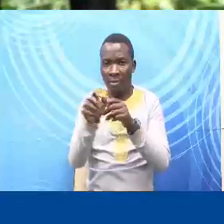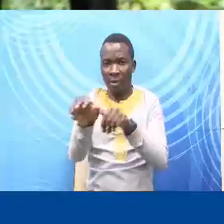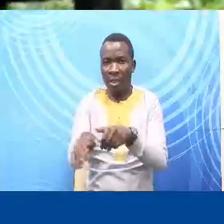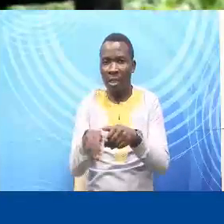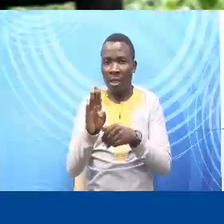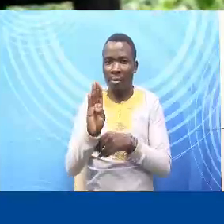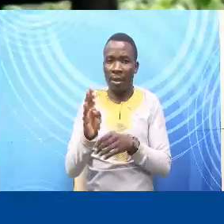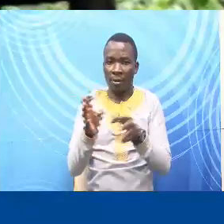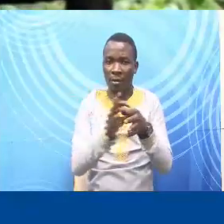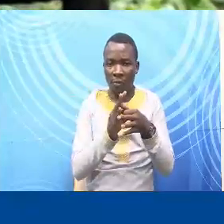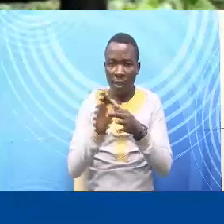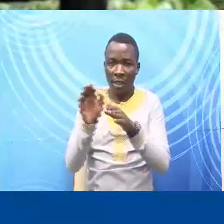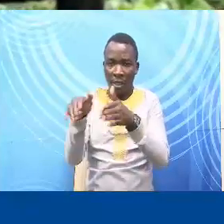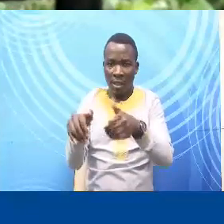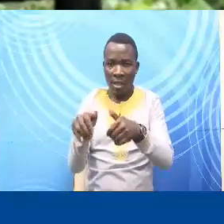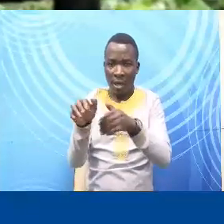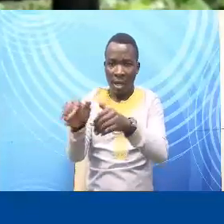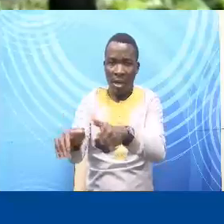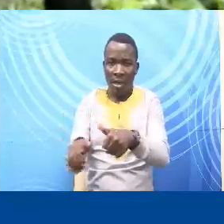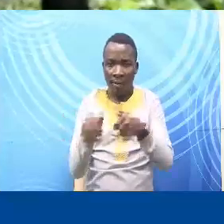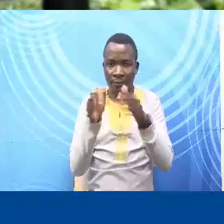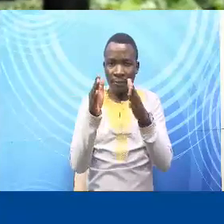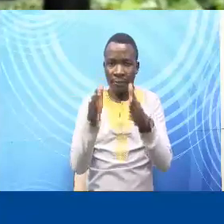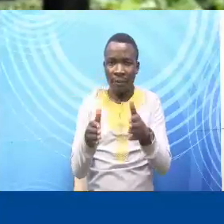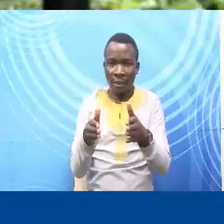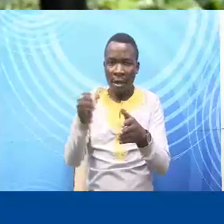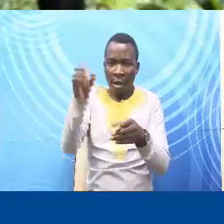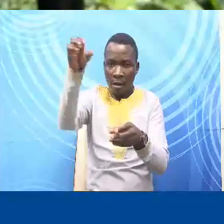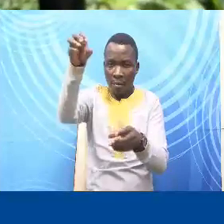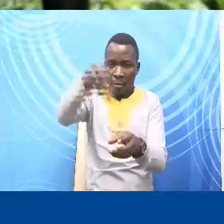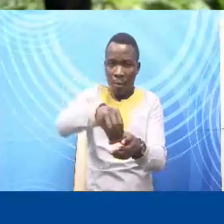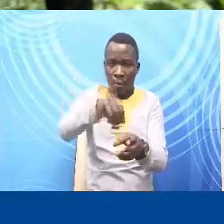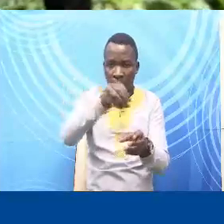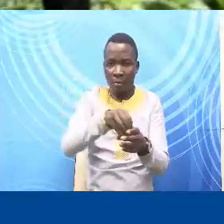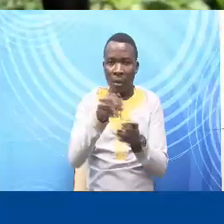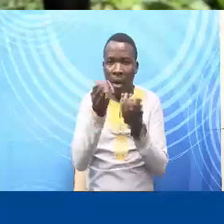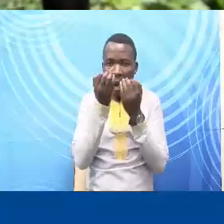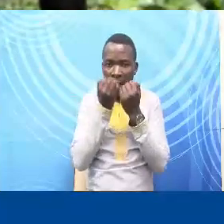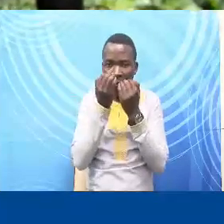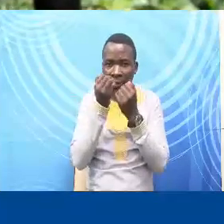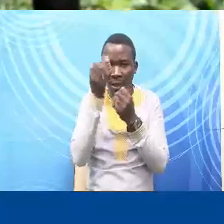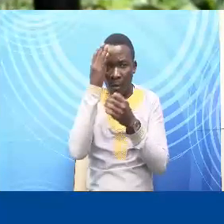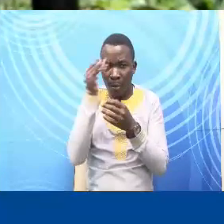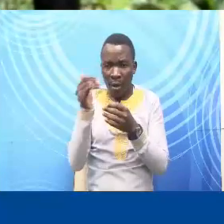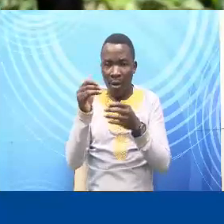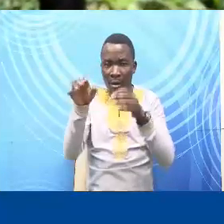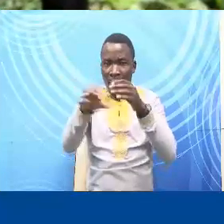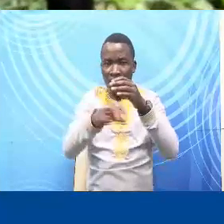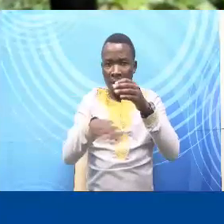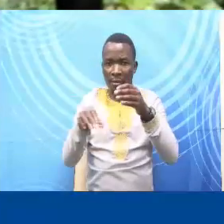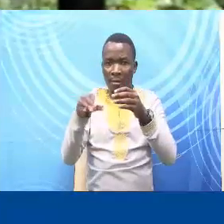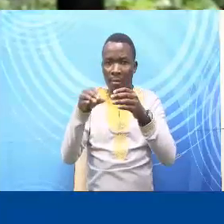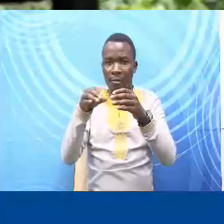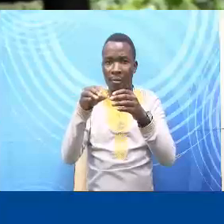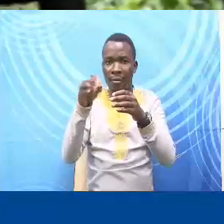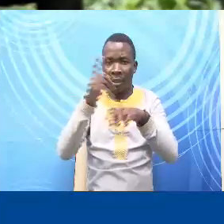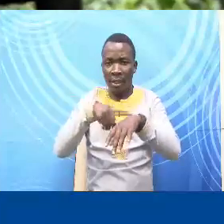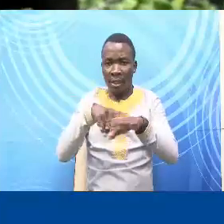n'abahinzi mu gutera ibigori, kuko hano muri kino gice muri no season bahinga